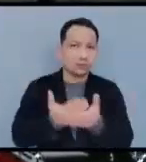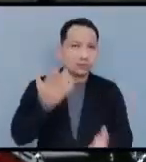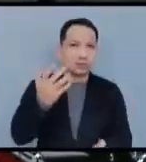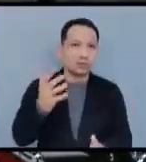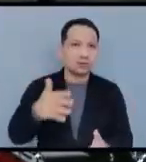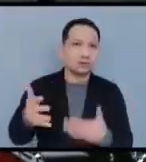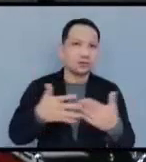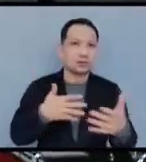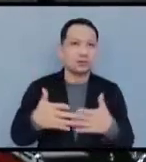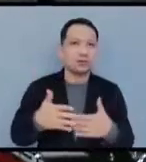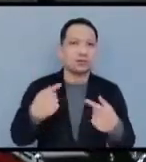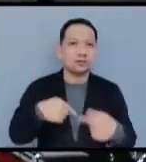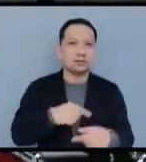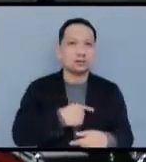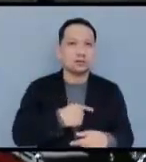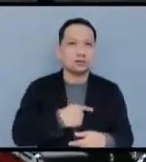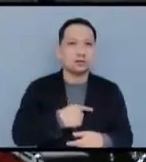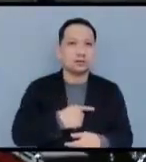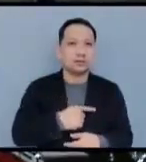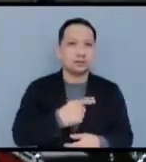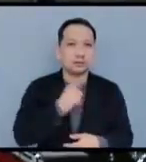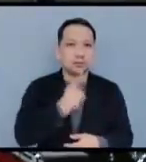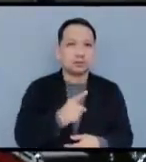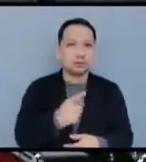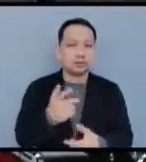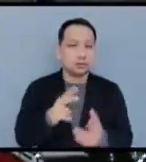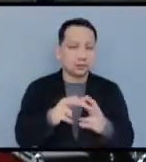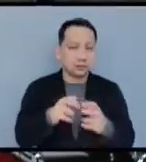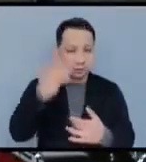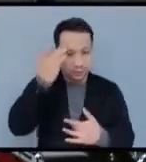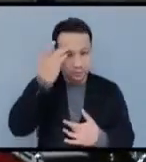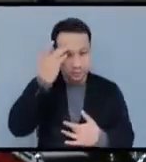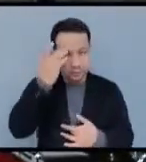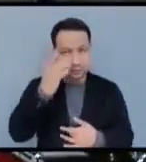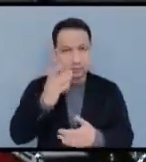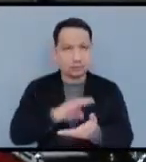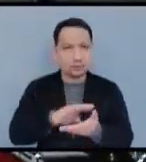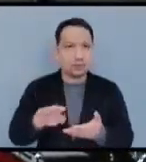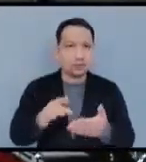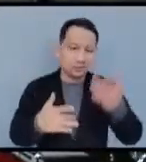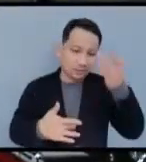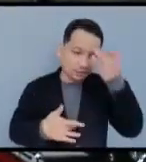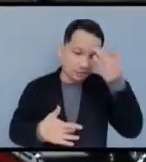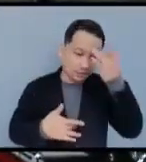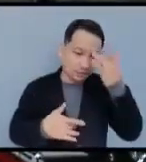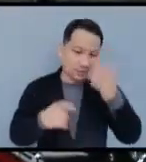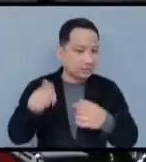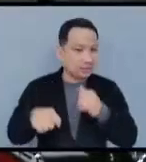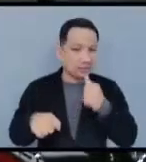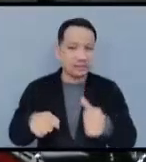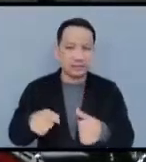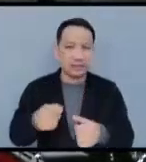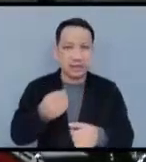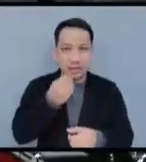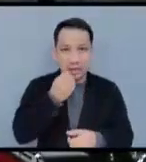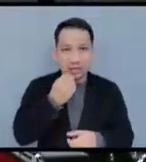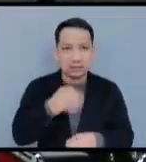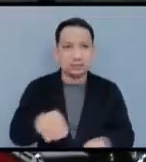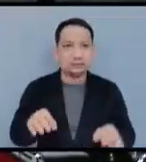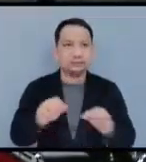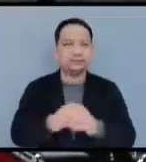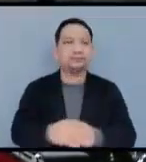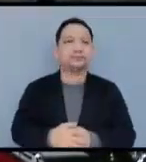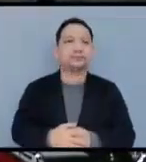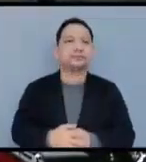kailangan may sagawa. Maliban lang sa may sakit, yun lang ang may exempted. Yung may sakit na talaga hindi kaya. Sana po